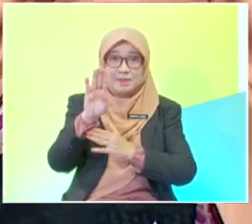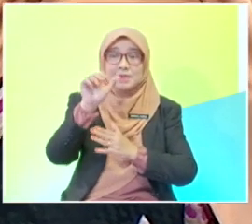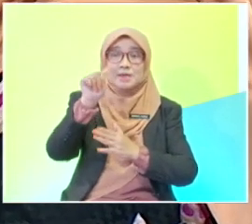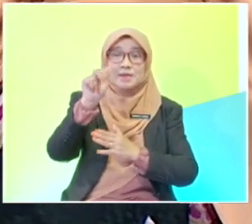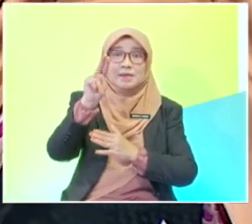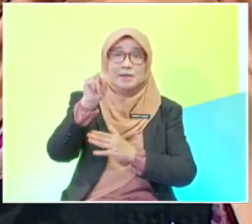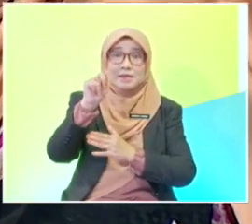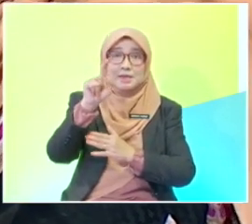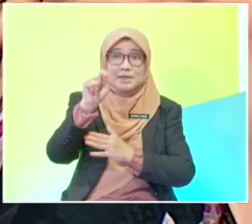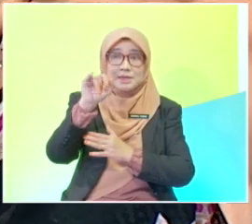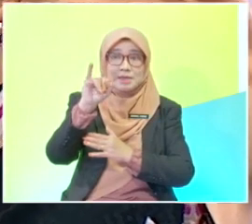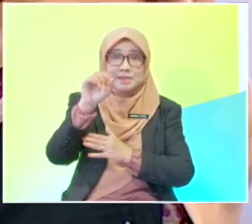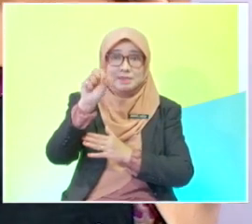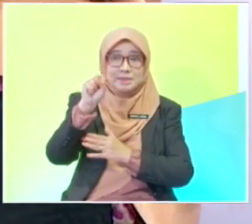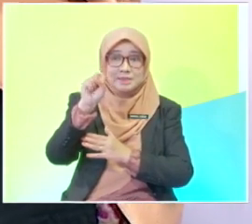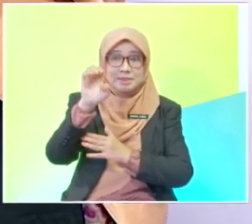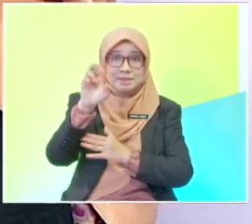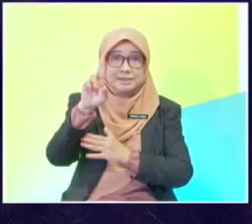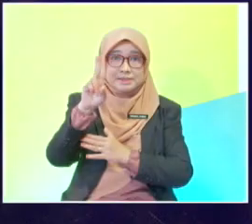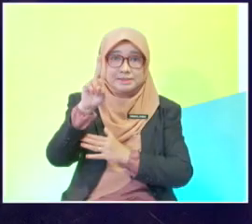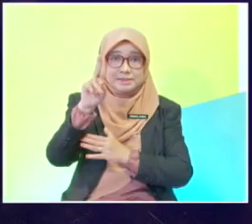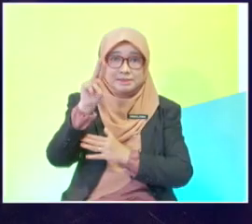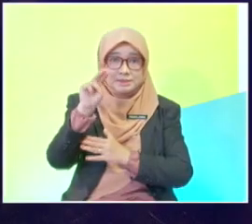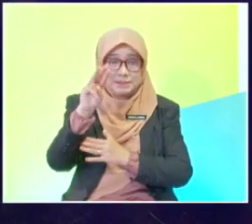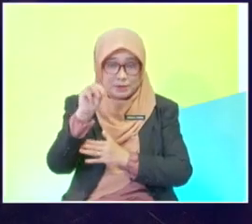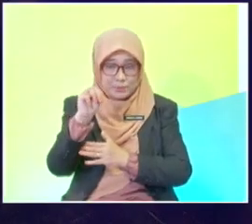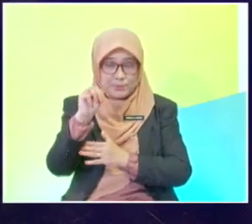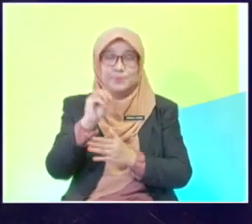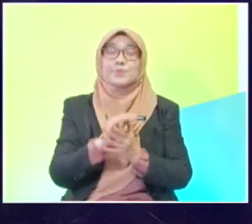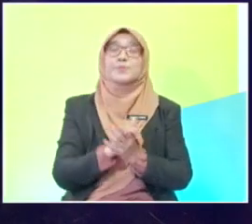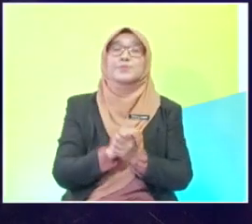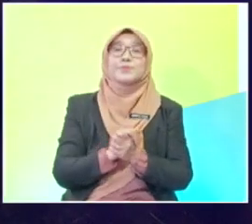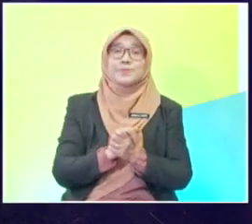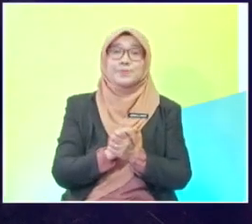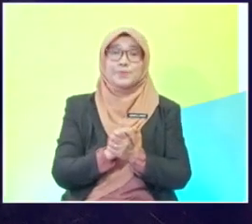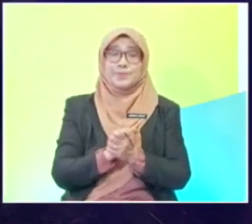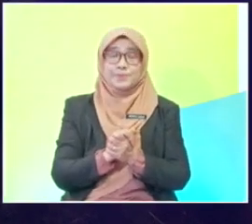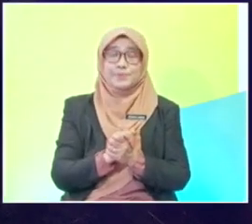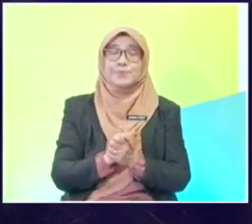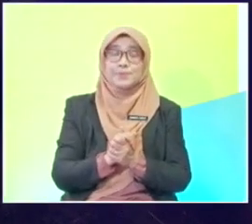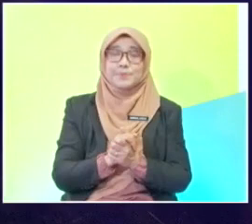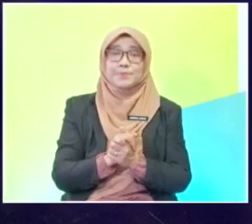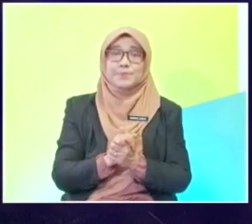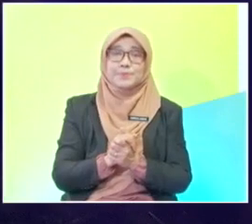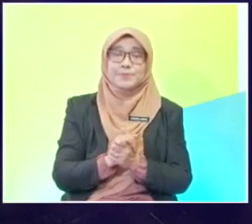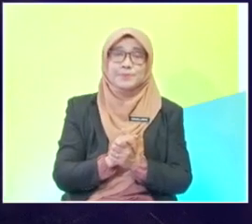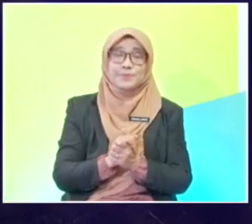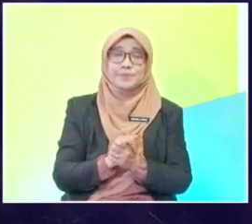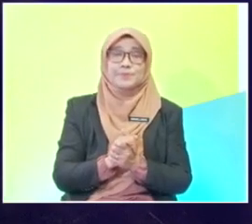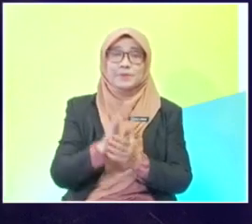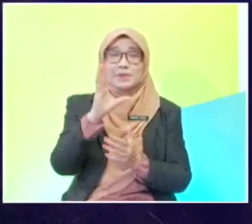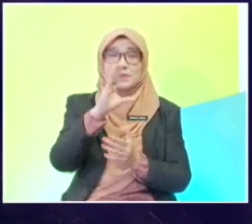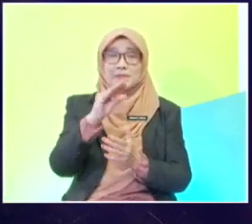Di mana graf akan naik secara menjunam, kemudian akan turun juga agak curam di situ. Ya, dan dia